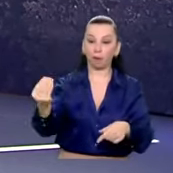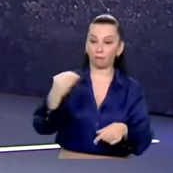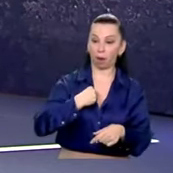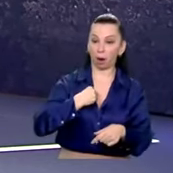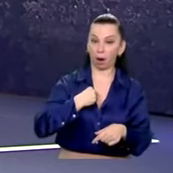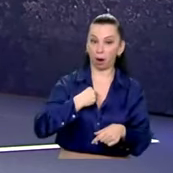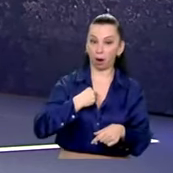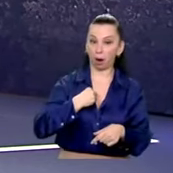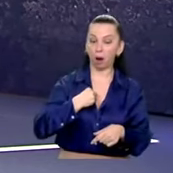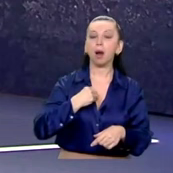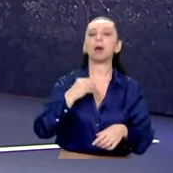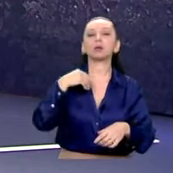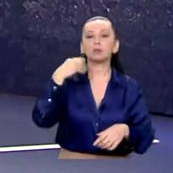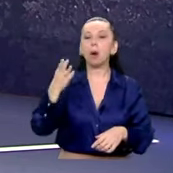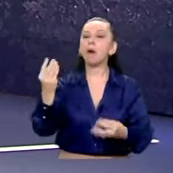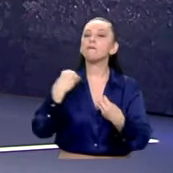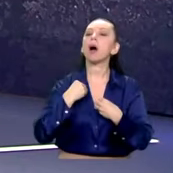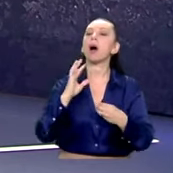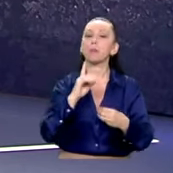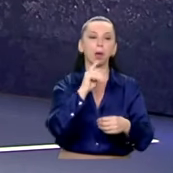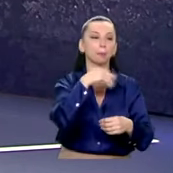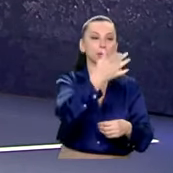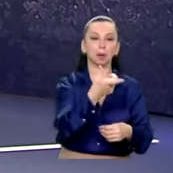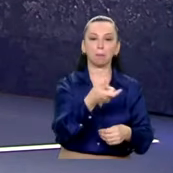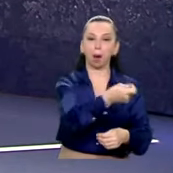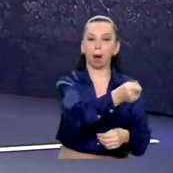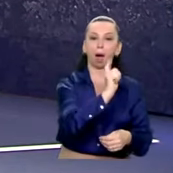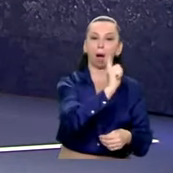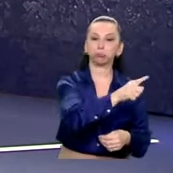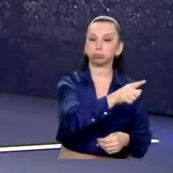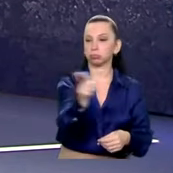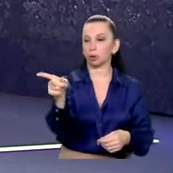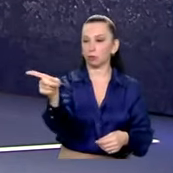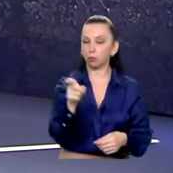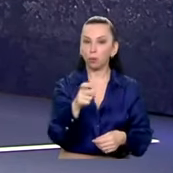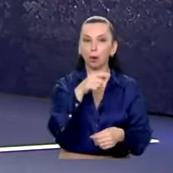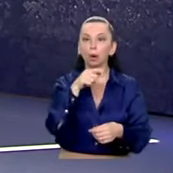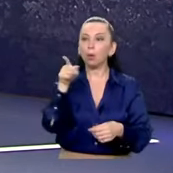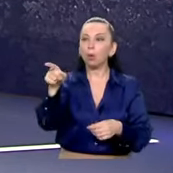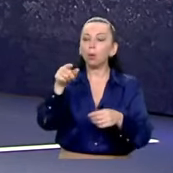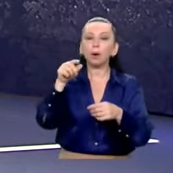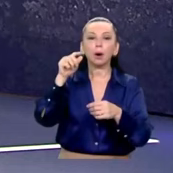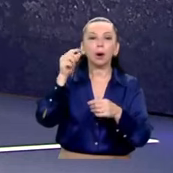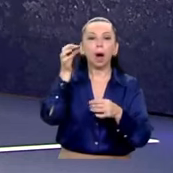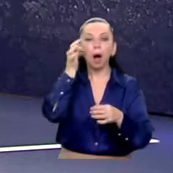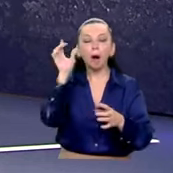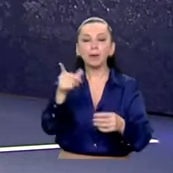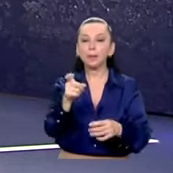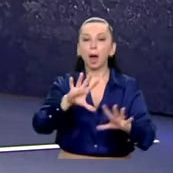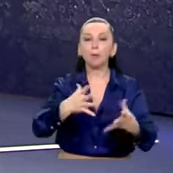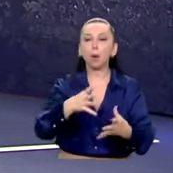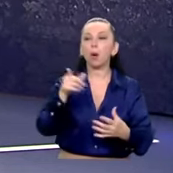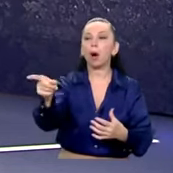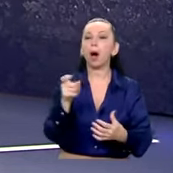edip tetikçi yollamıştı üzerine. O işletmenin sahibi silah tutukluk yapınca canını zor kurtardı. O saldırı